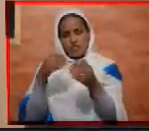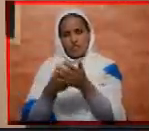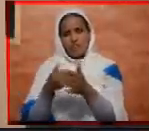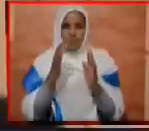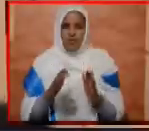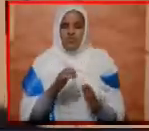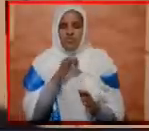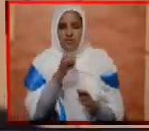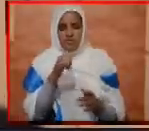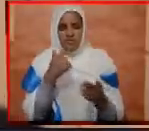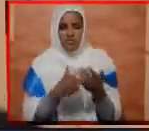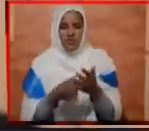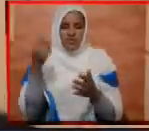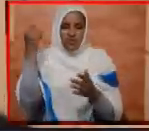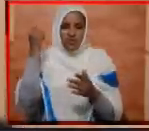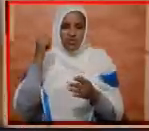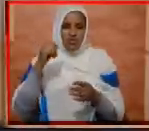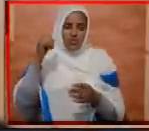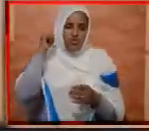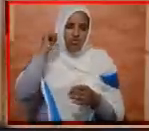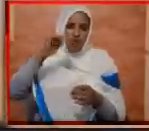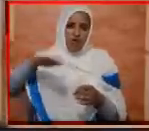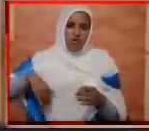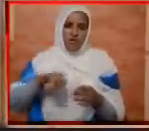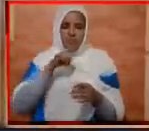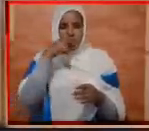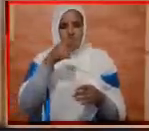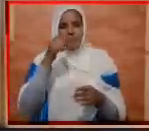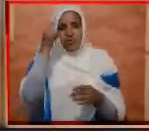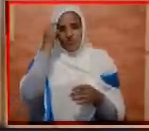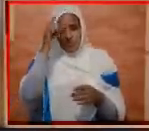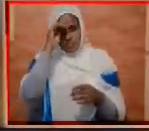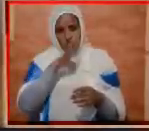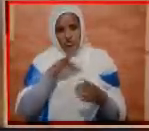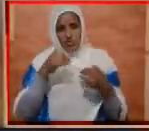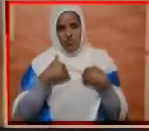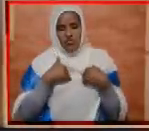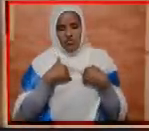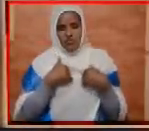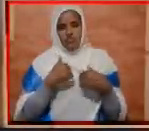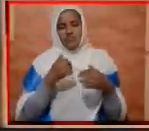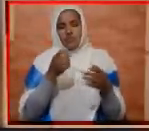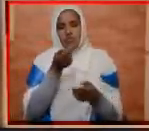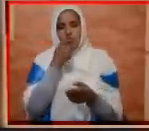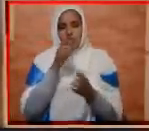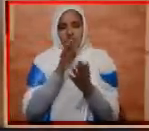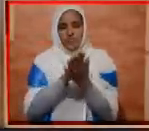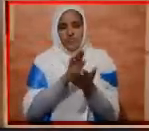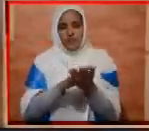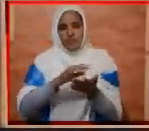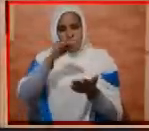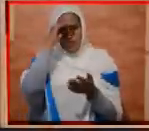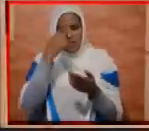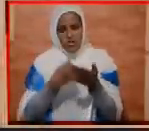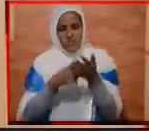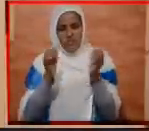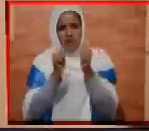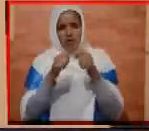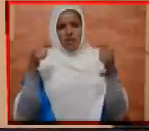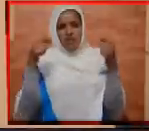ነው ዘመናዊነት አይደለም ይሄ የድሮ ነው ኋላ ቀር ነገር ነው ብለው የሚያስቡ ሰዎች አሉ። የአብነት ትምህርት ቤት መማር